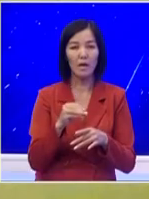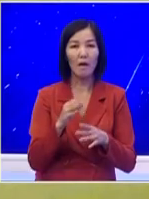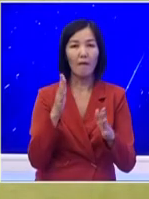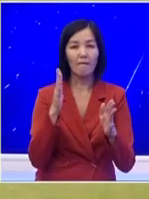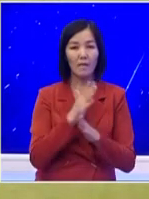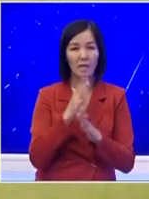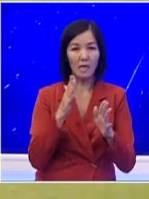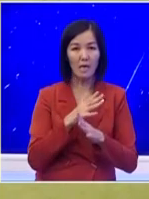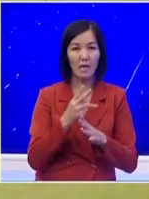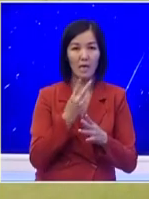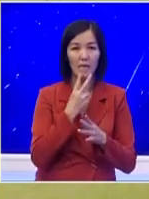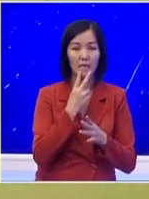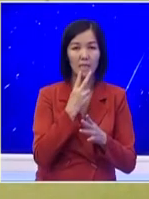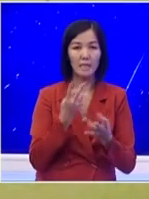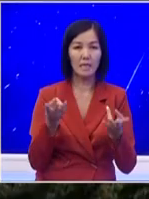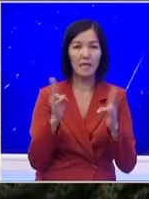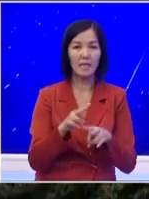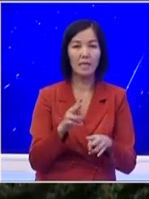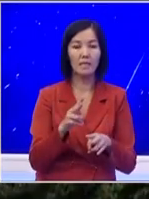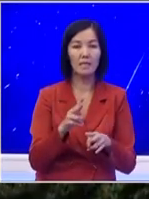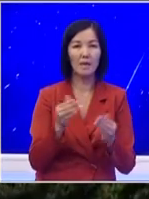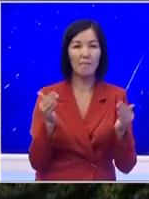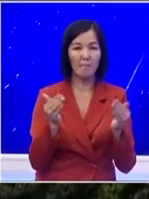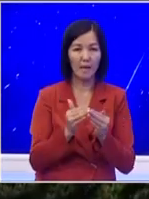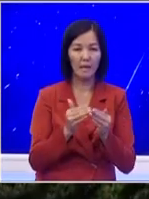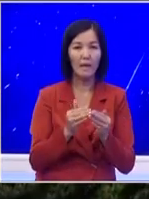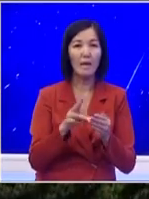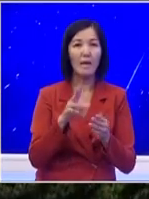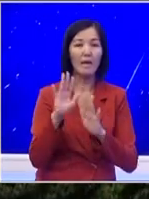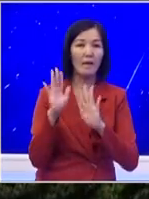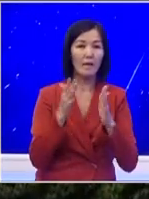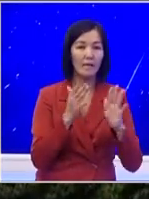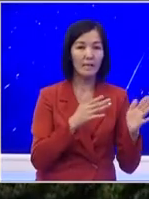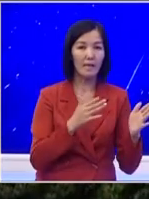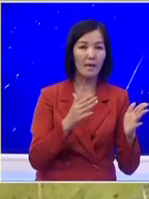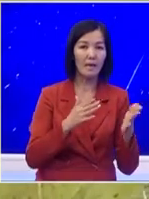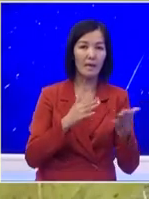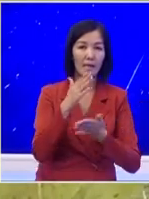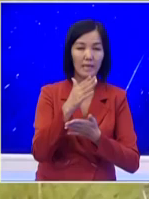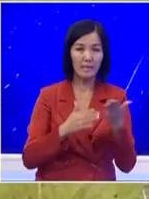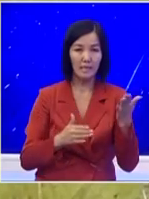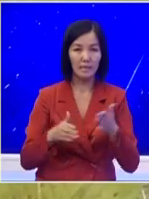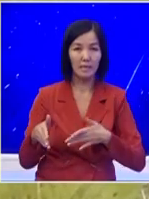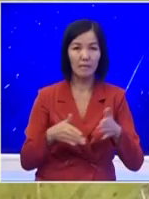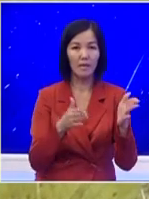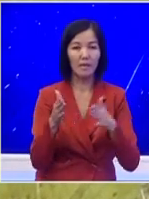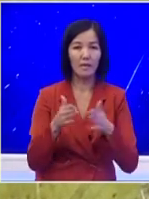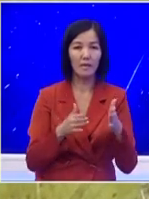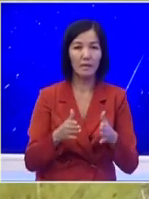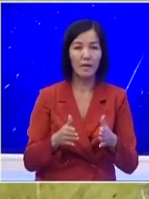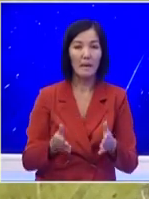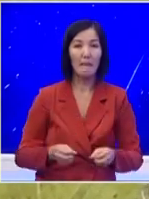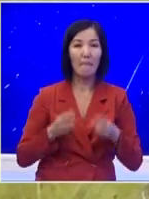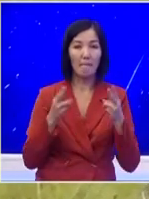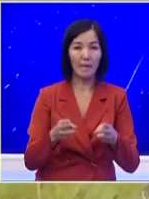этих обезьян осталось чуть более 3000 особей. Леса на бразильском побережье изрезаны дорогами, и миграция для обезьян представляет